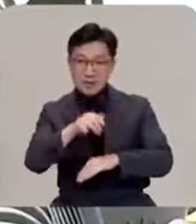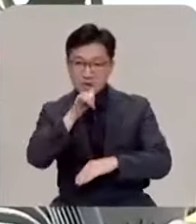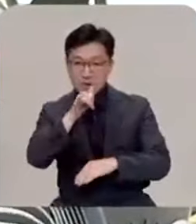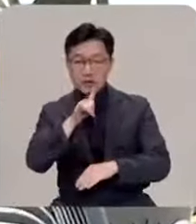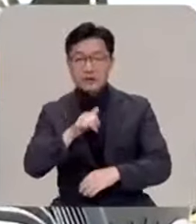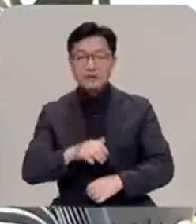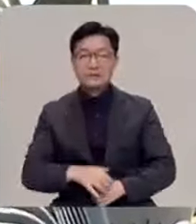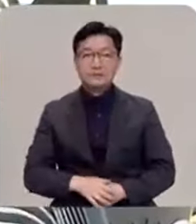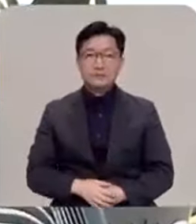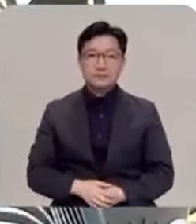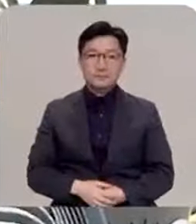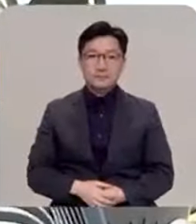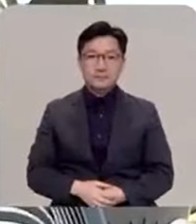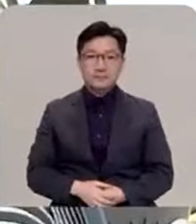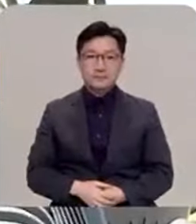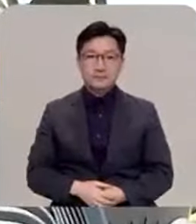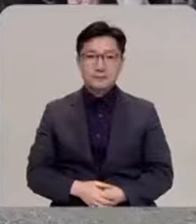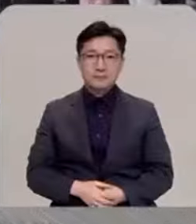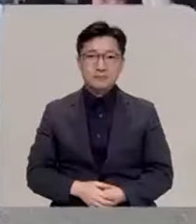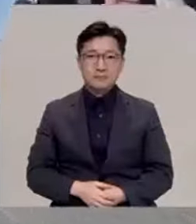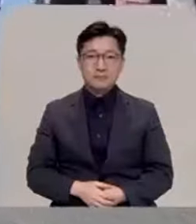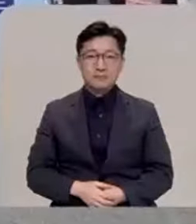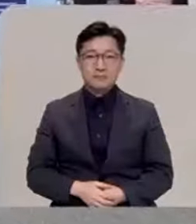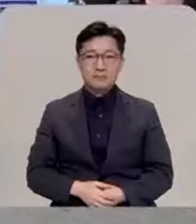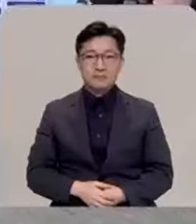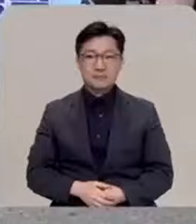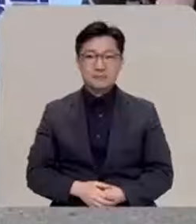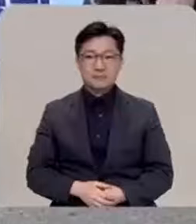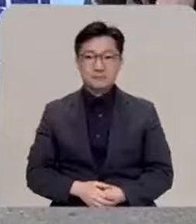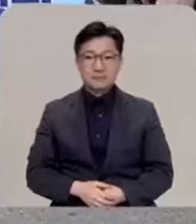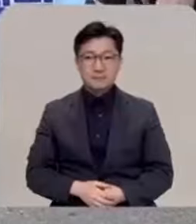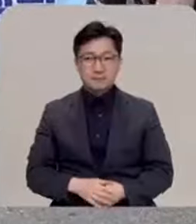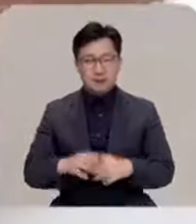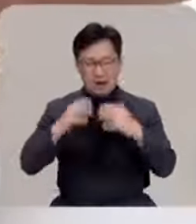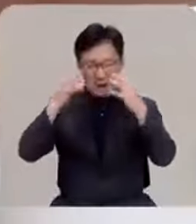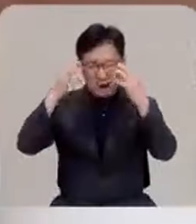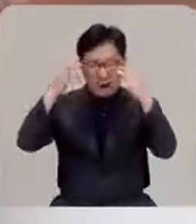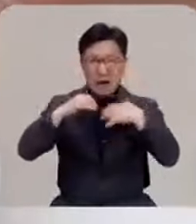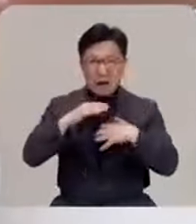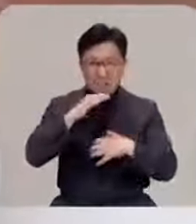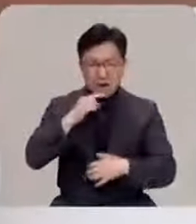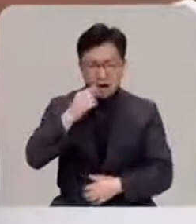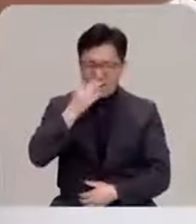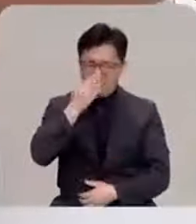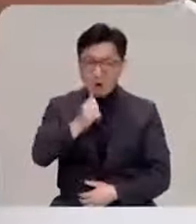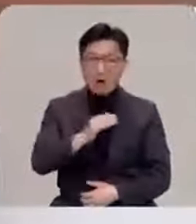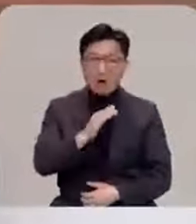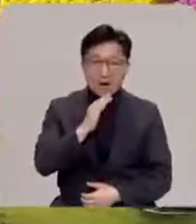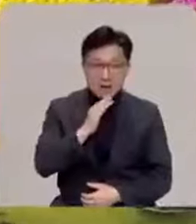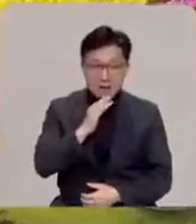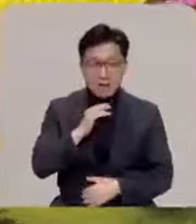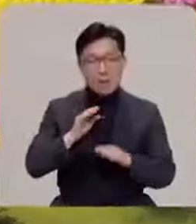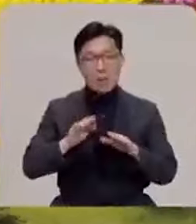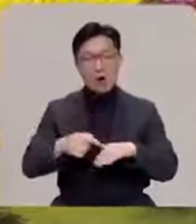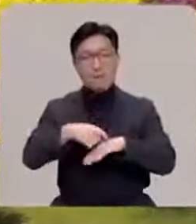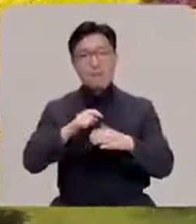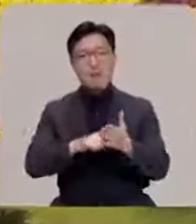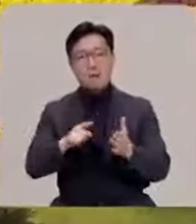많이 찾아다니려고 노력 중입니다. 유난히 기승을 부린 더위로 지치고 힘겨웠던 마음이